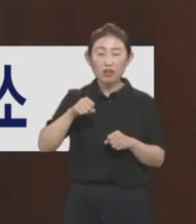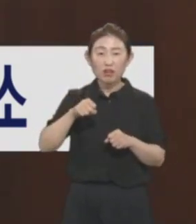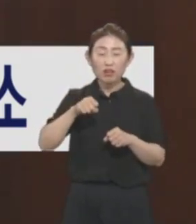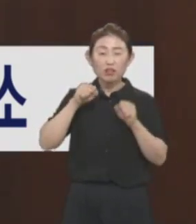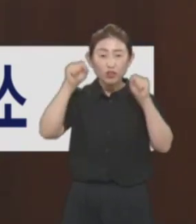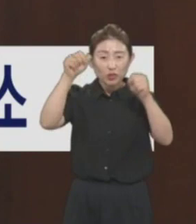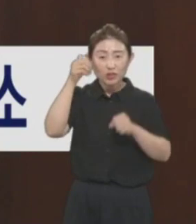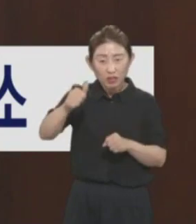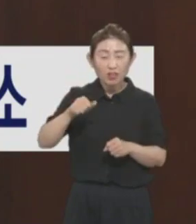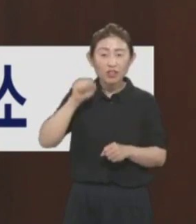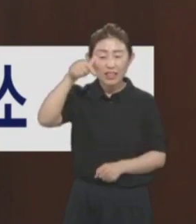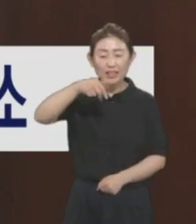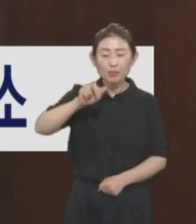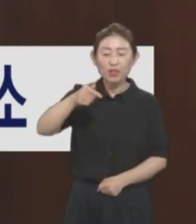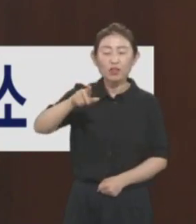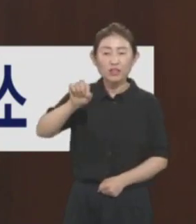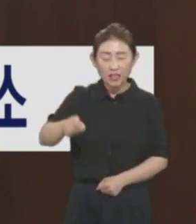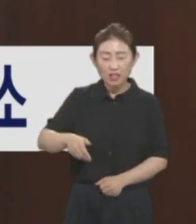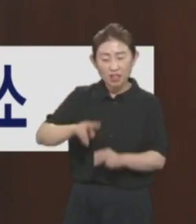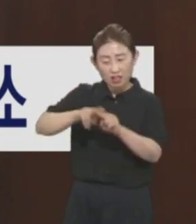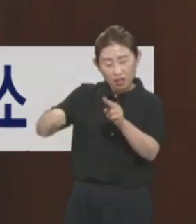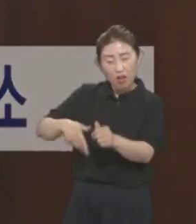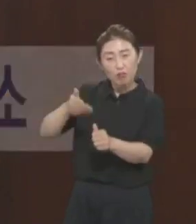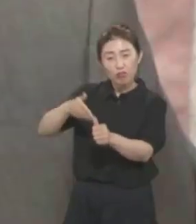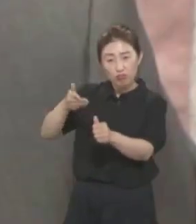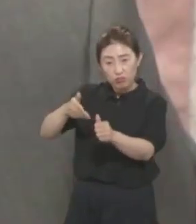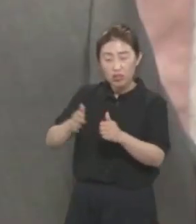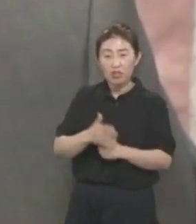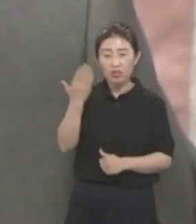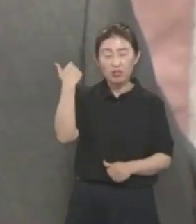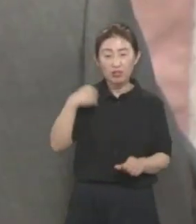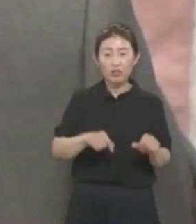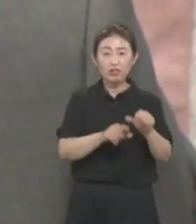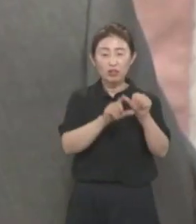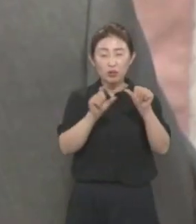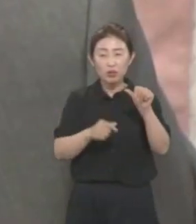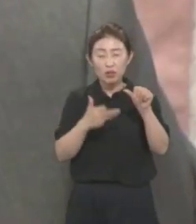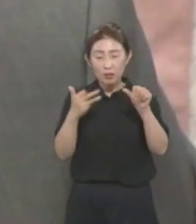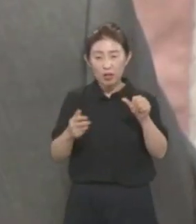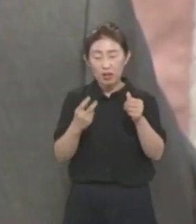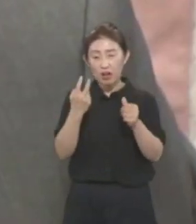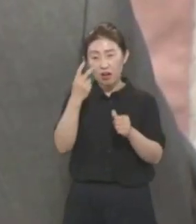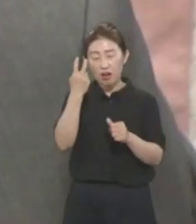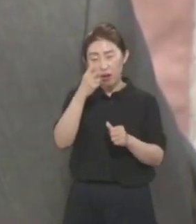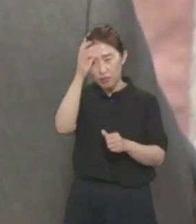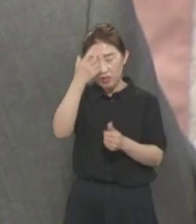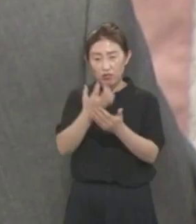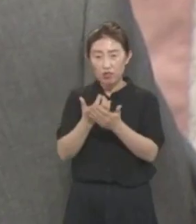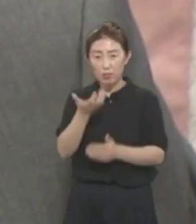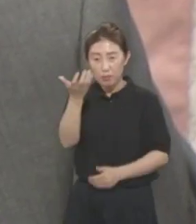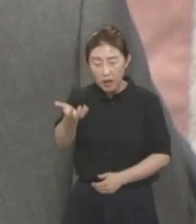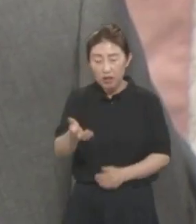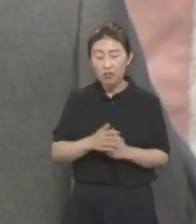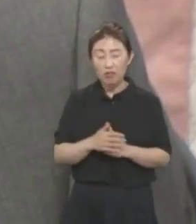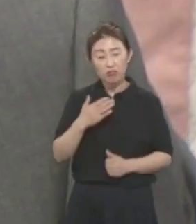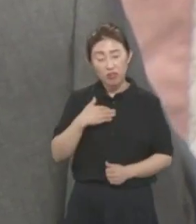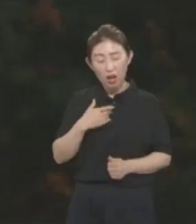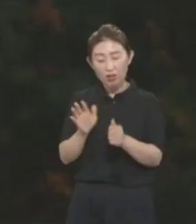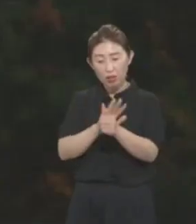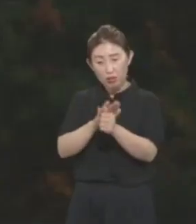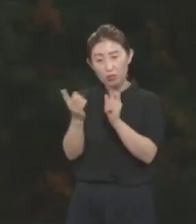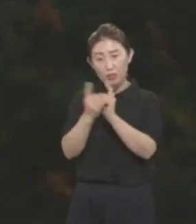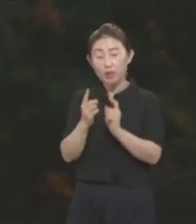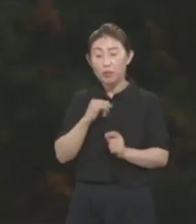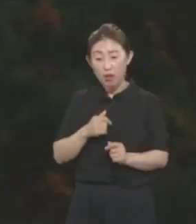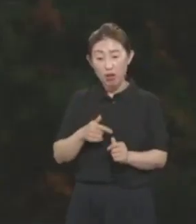씨 후보에게 사퇴를 종용한 혐의로 지난 18일 검찰에 송치됐으며 자신은 위로 차원에서 만났을 뿐